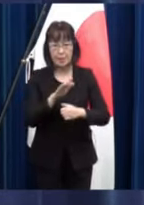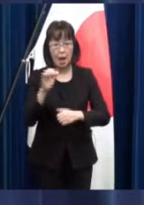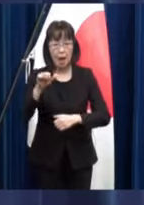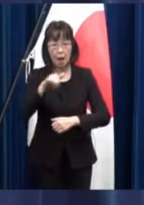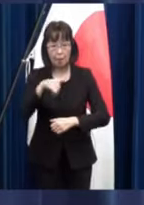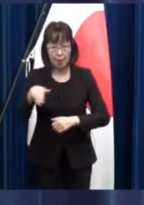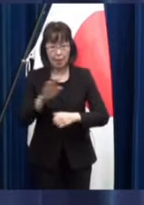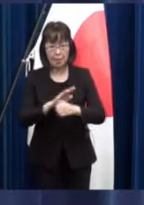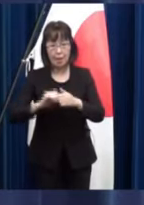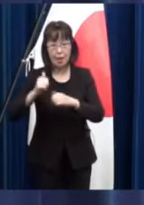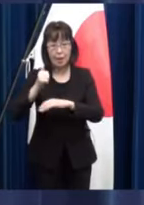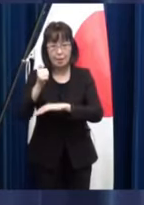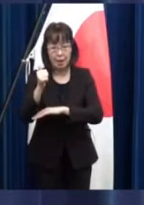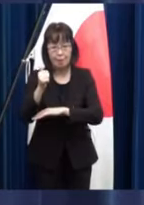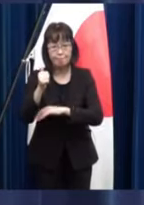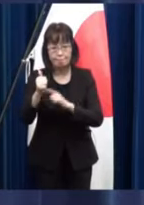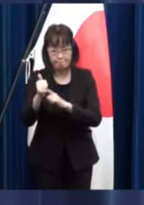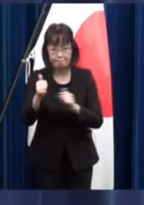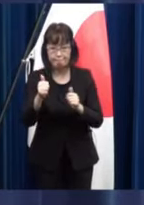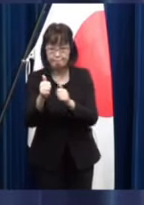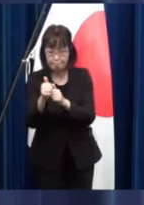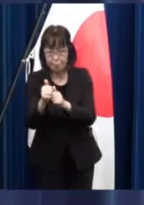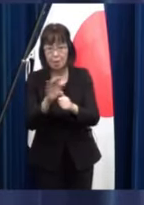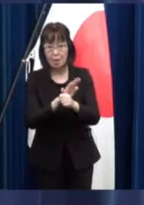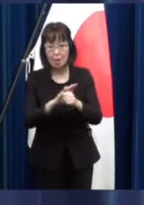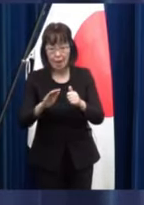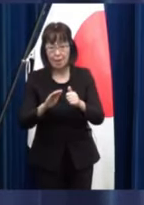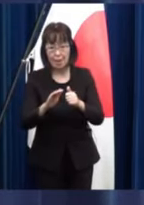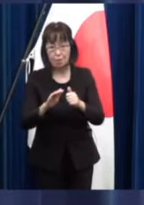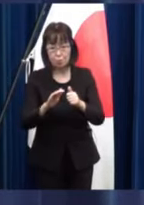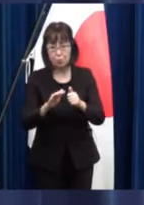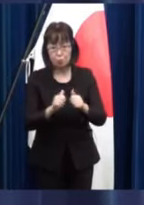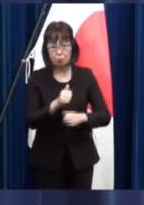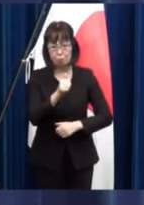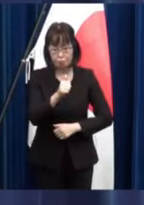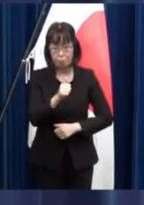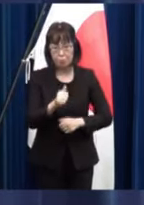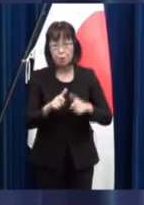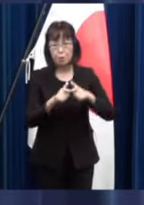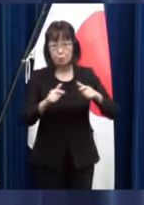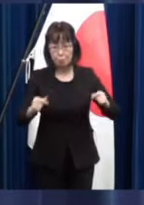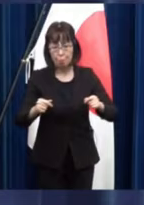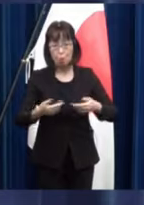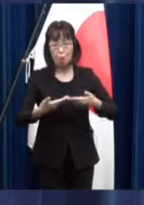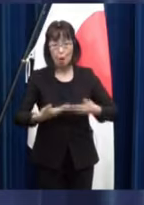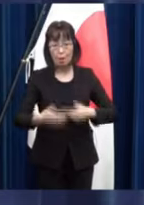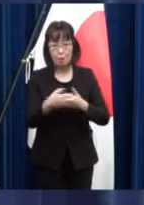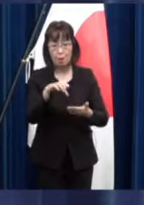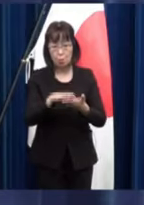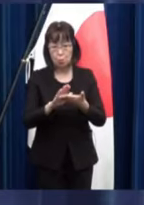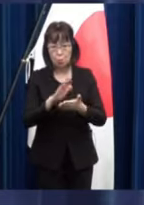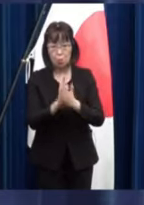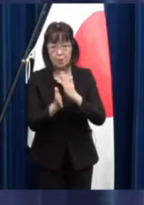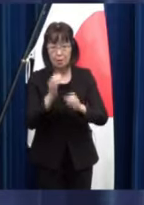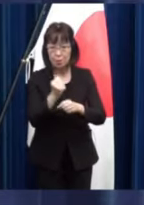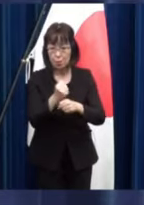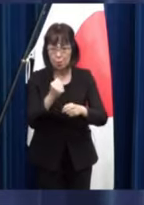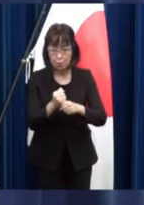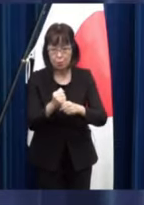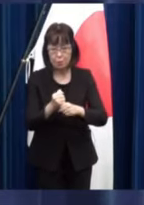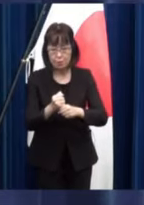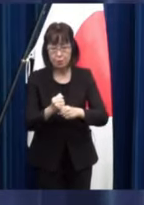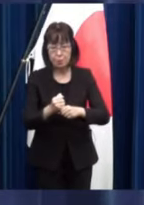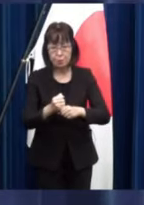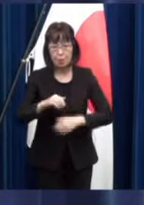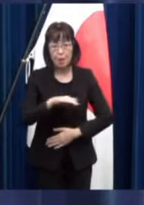、日本経済再生、外交安全保障の再構築、全世代型社会保障